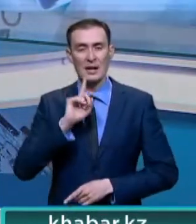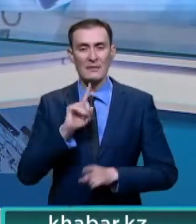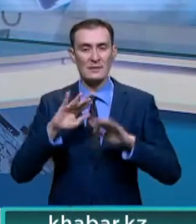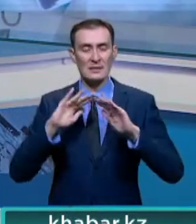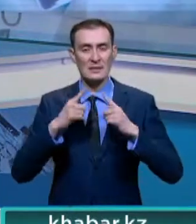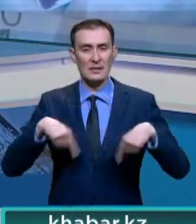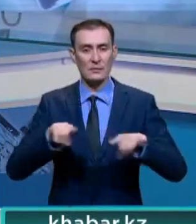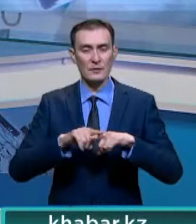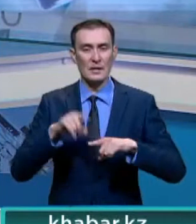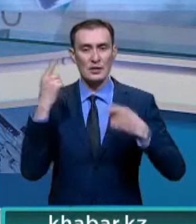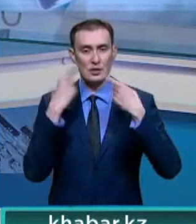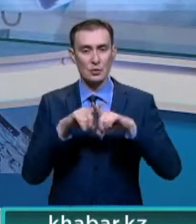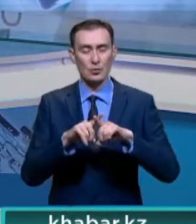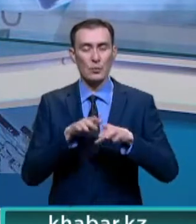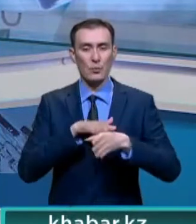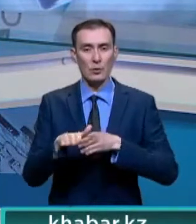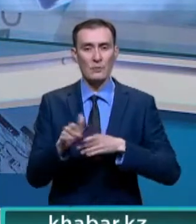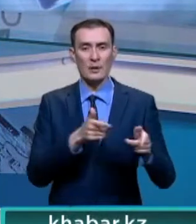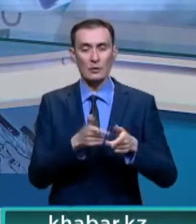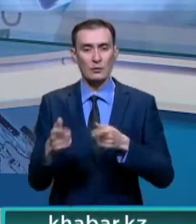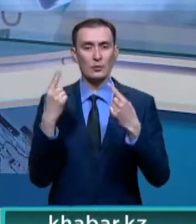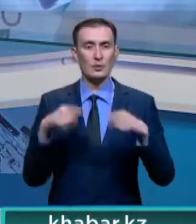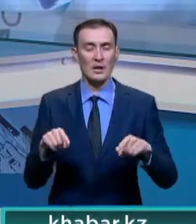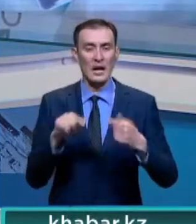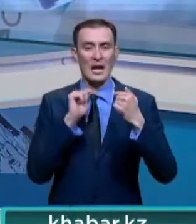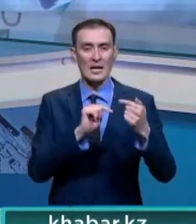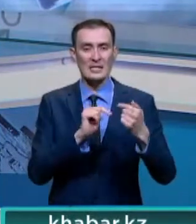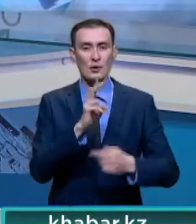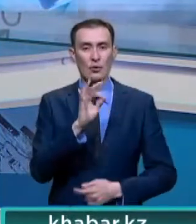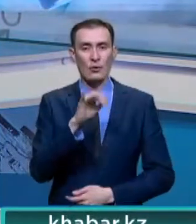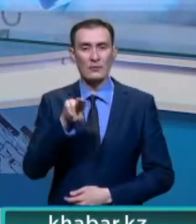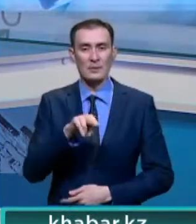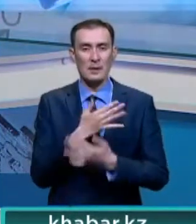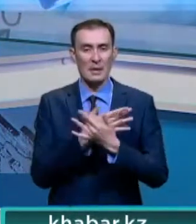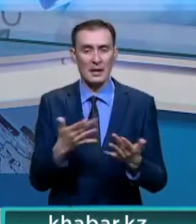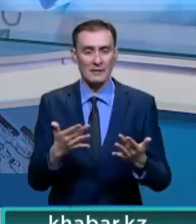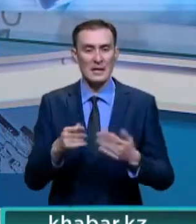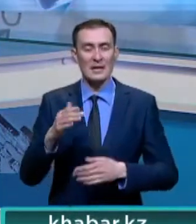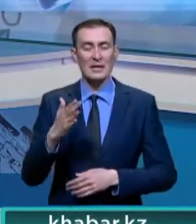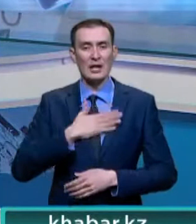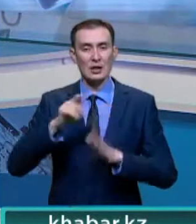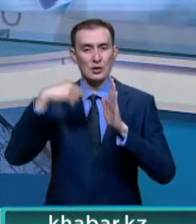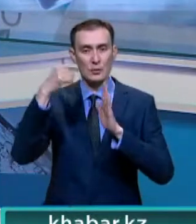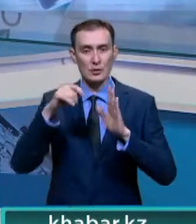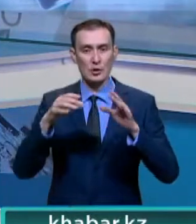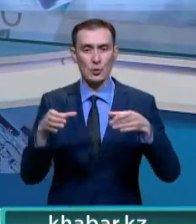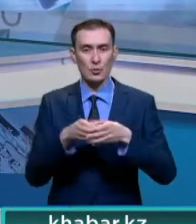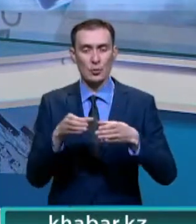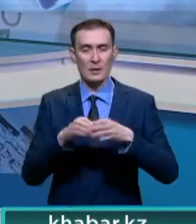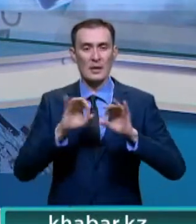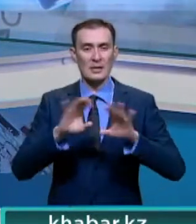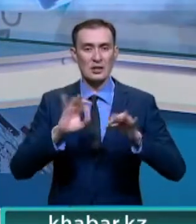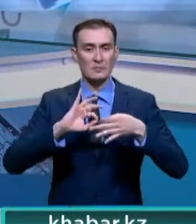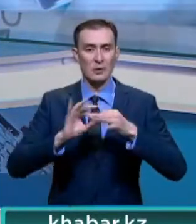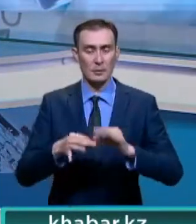научном учреждении полным ходом идет разработка других антиковидных препаратов. Там побывала и наша съемочная группа. Репортаж